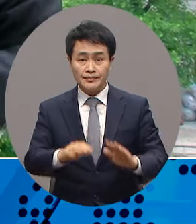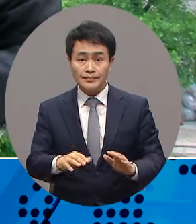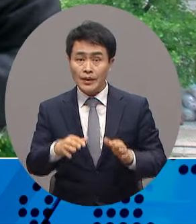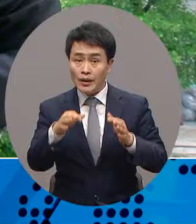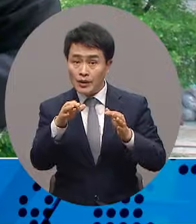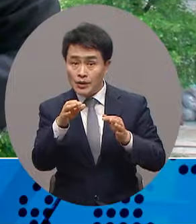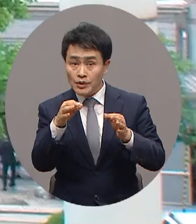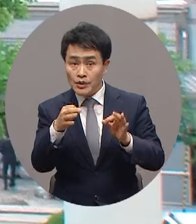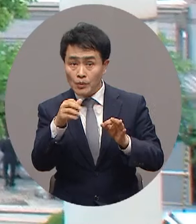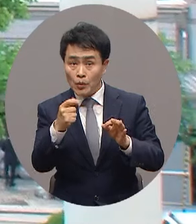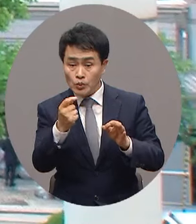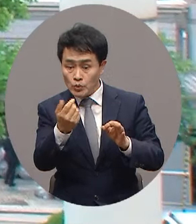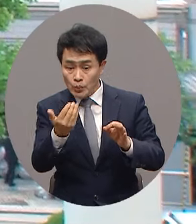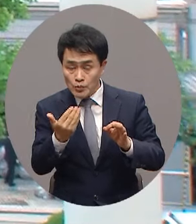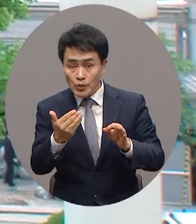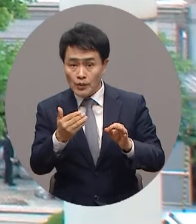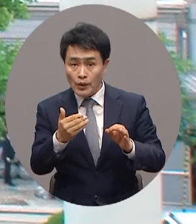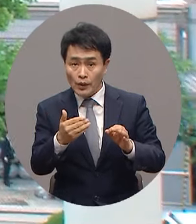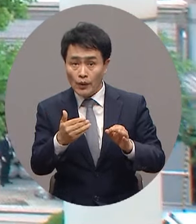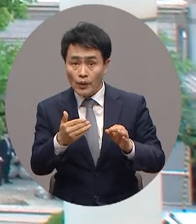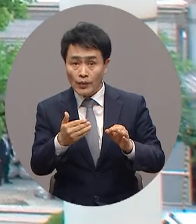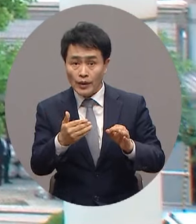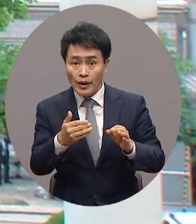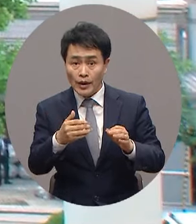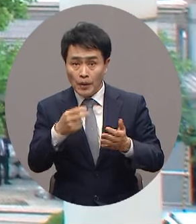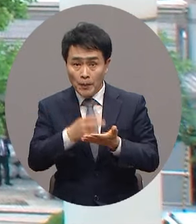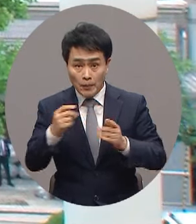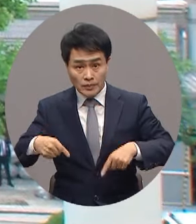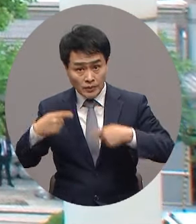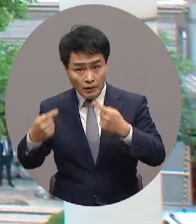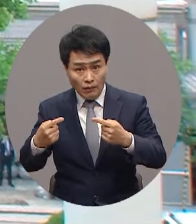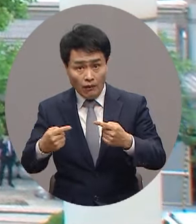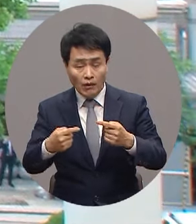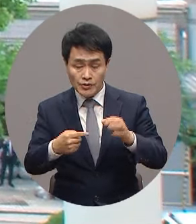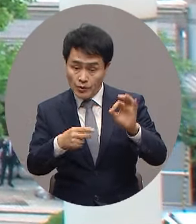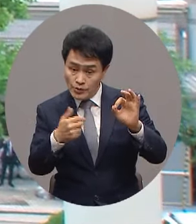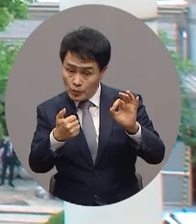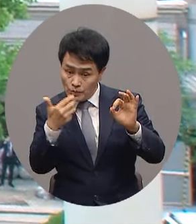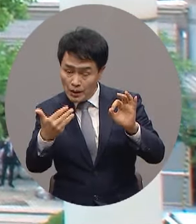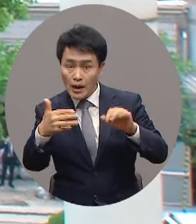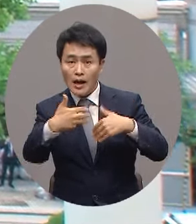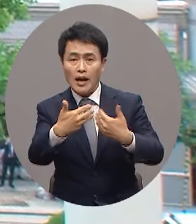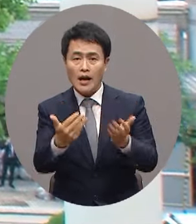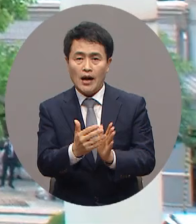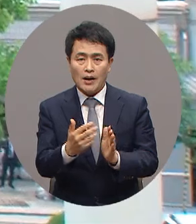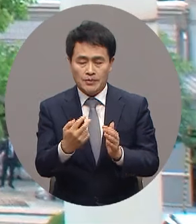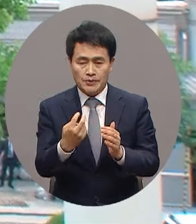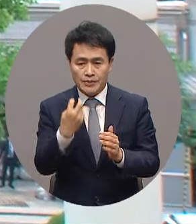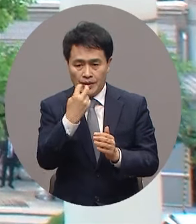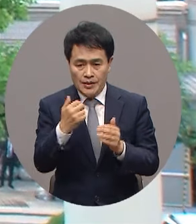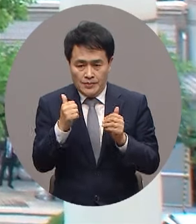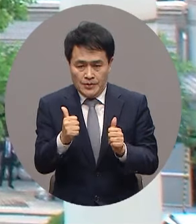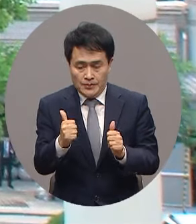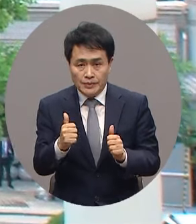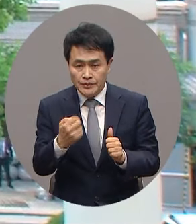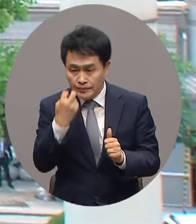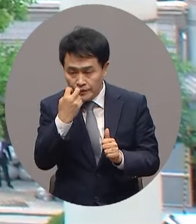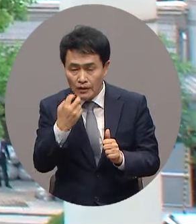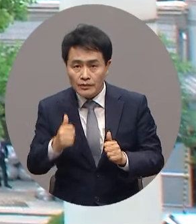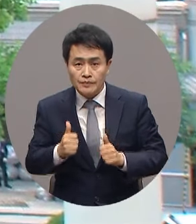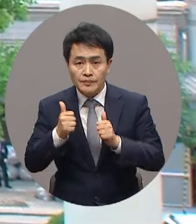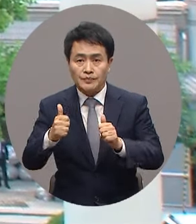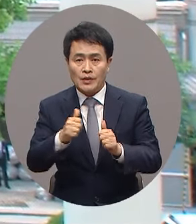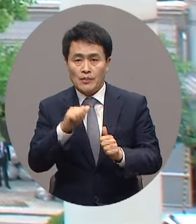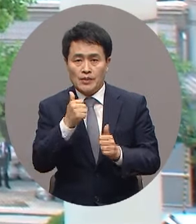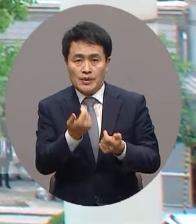했군요네 조금 전 10시 58분 김중 씨가 실질 심사를 받기 위해 법원에 도착했습니다 변호사와